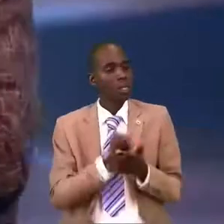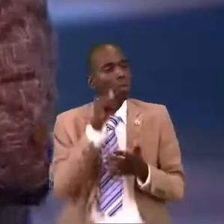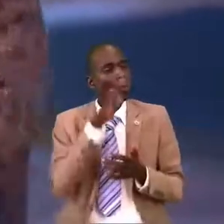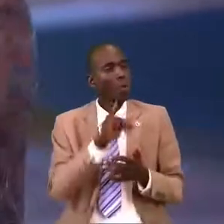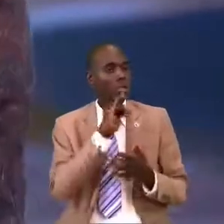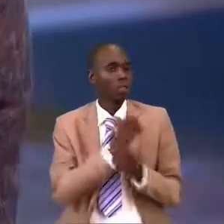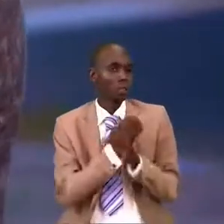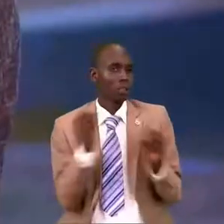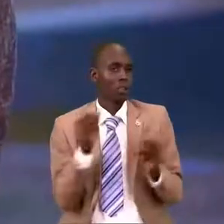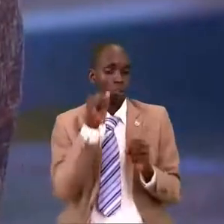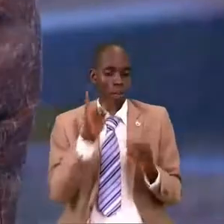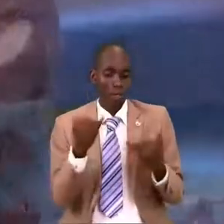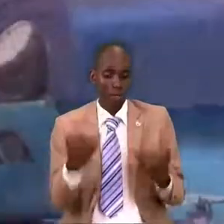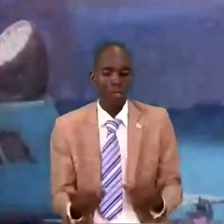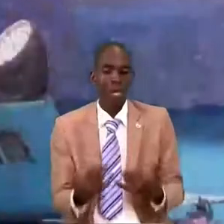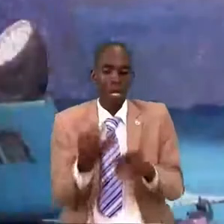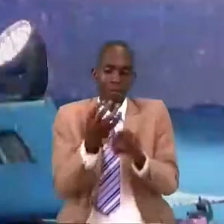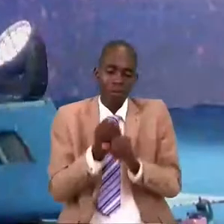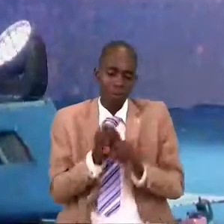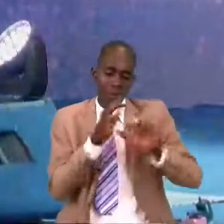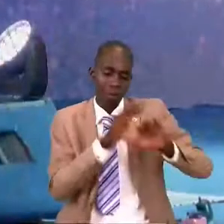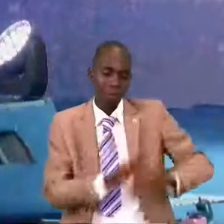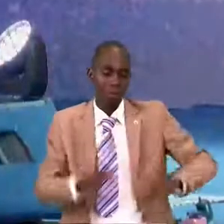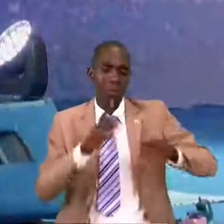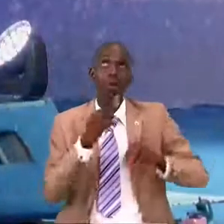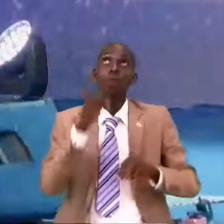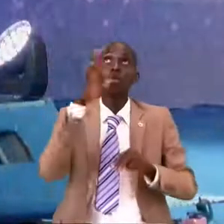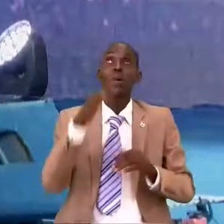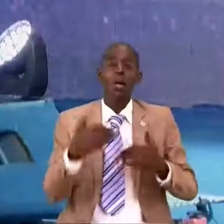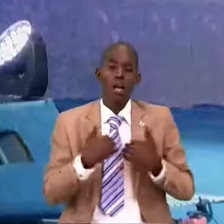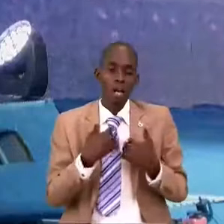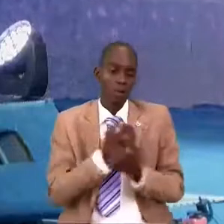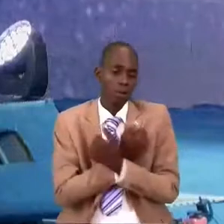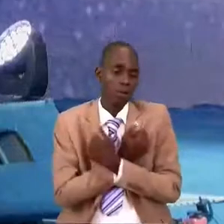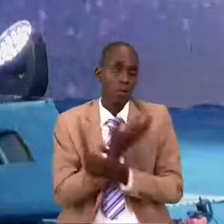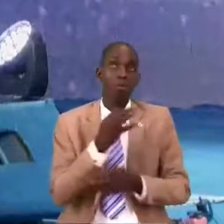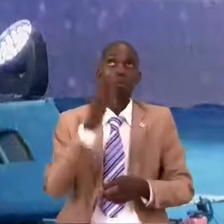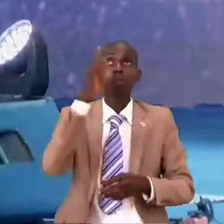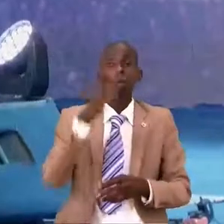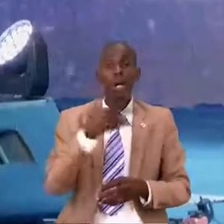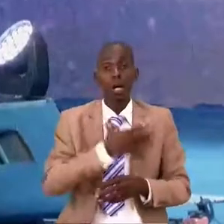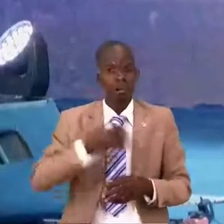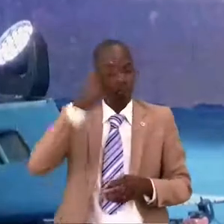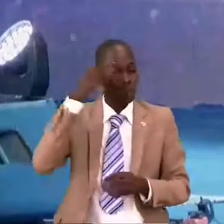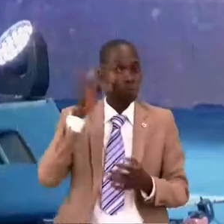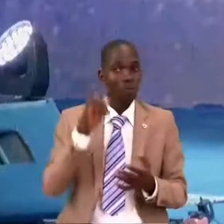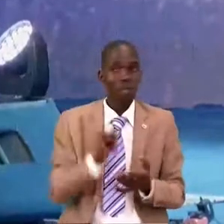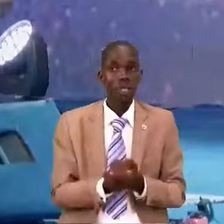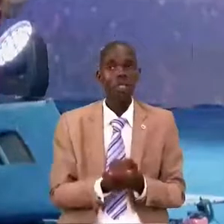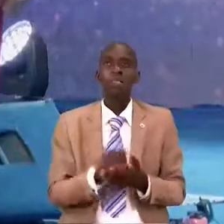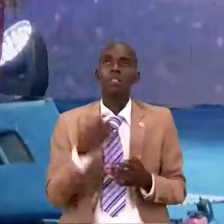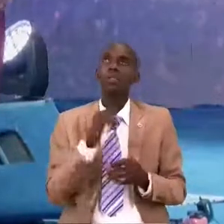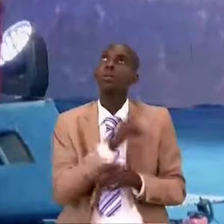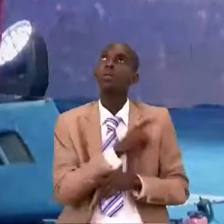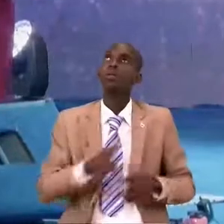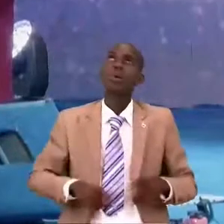Seigneur. Et à cause de cela, oh Seigneur, je suis reconnaissant. Comment est-ce que je pouvais être pardonné? Est-ce que je pouvais vraiment avoir